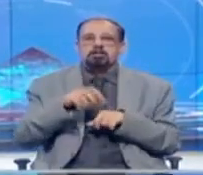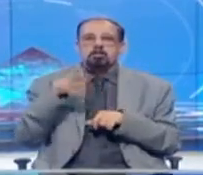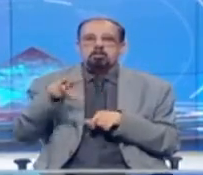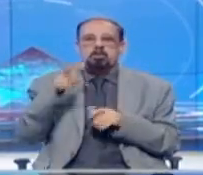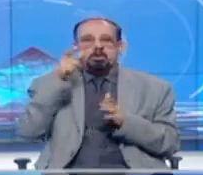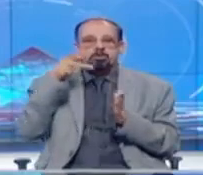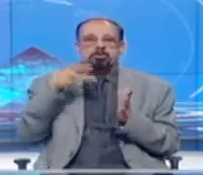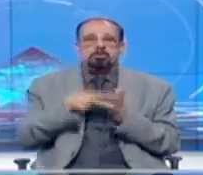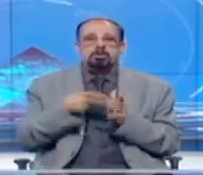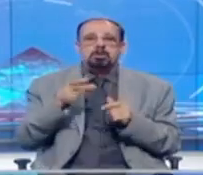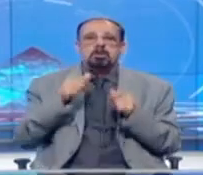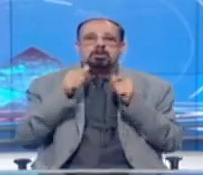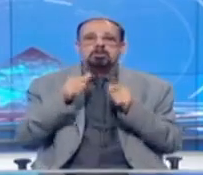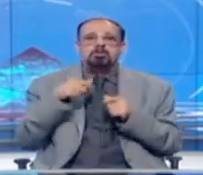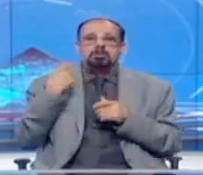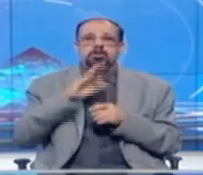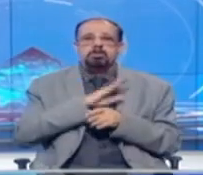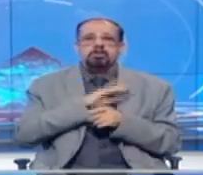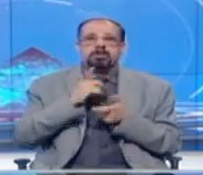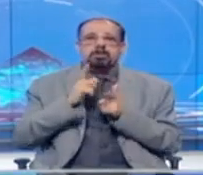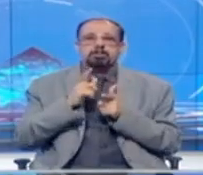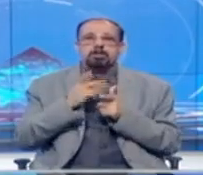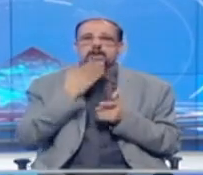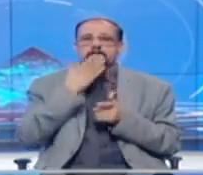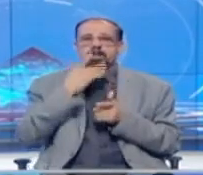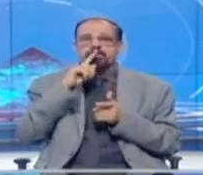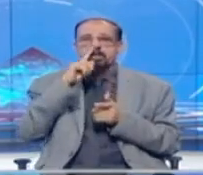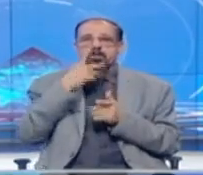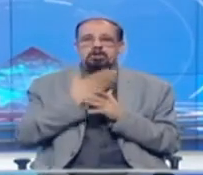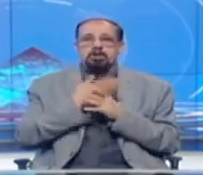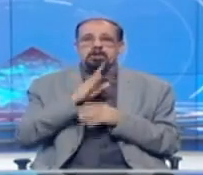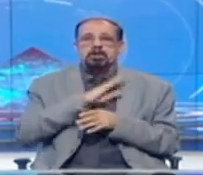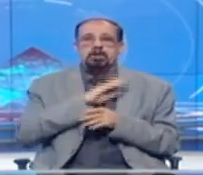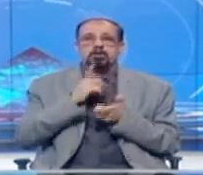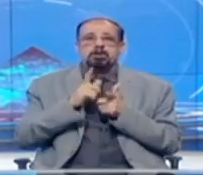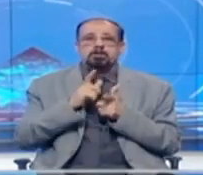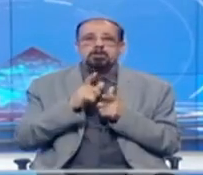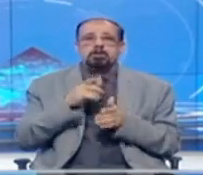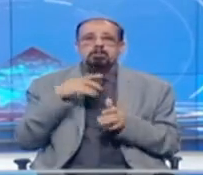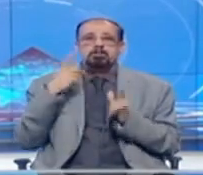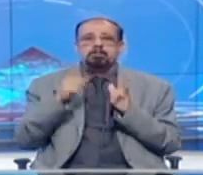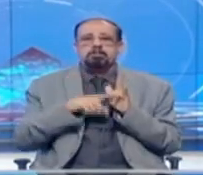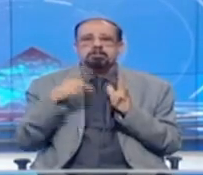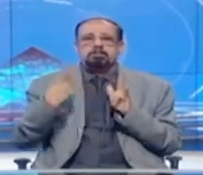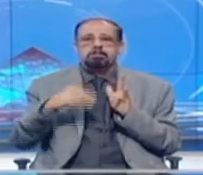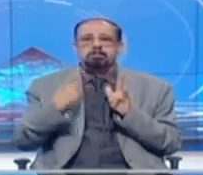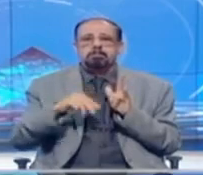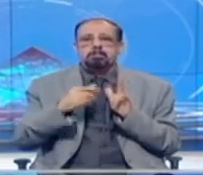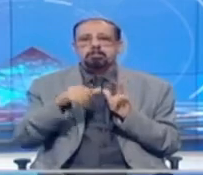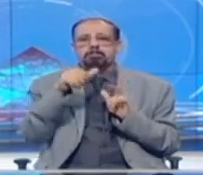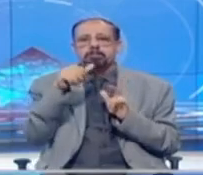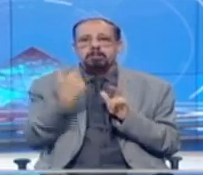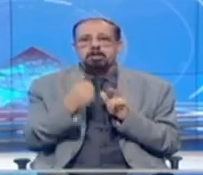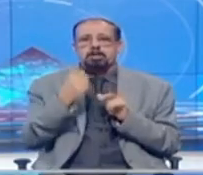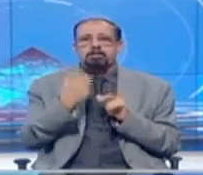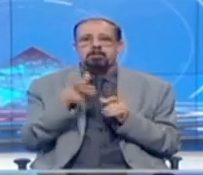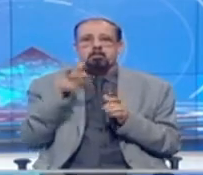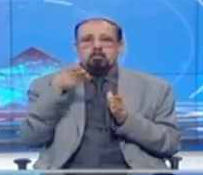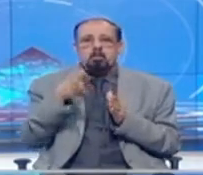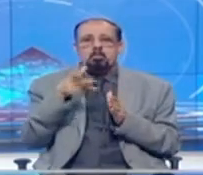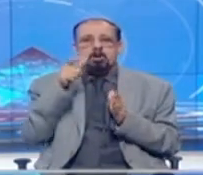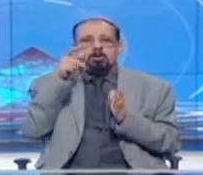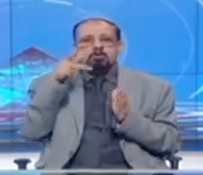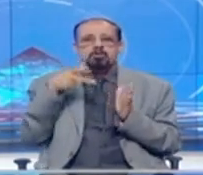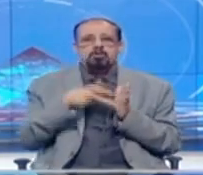سوريا. من جانبها أعلنت وزارة الدفاع الأمريكية بنتاغون أن الجيش الأمريكي نفذ عدة ضربات جوية